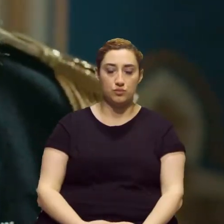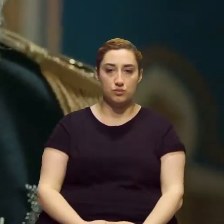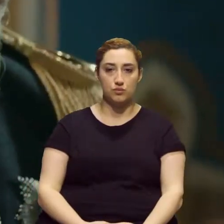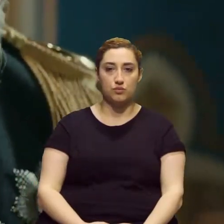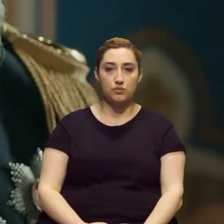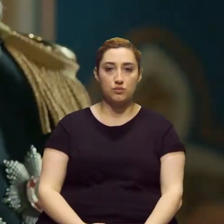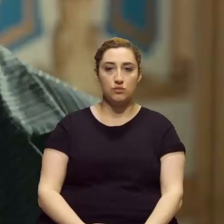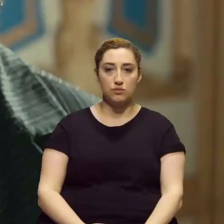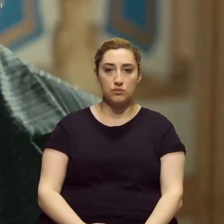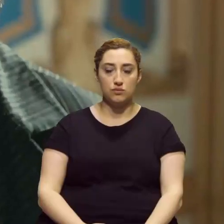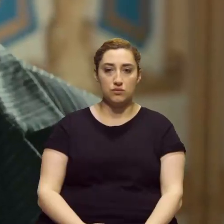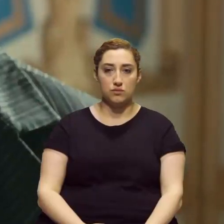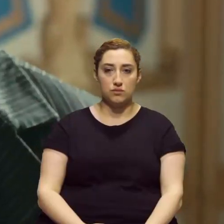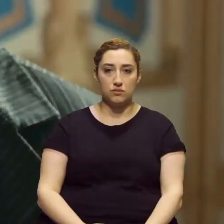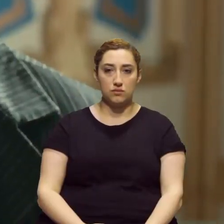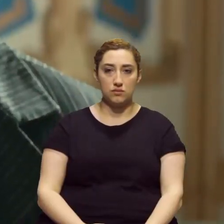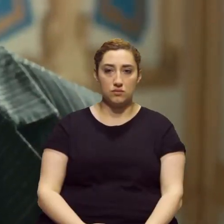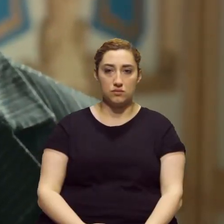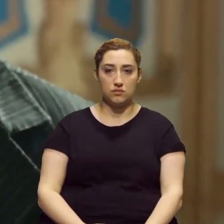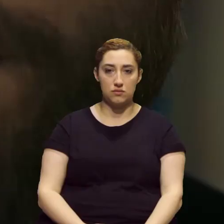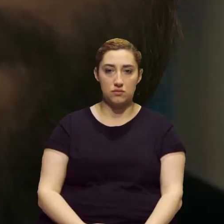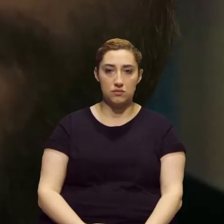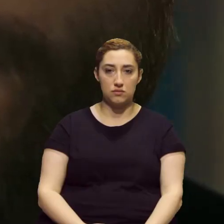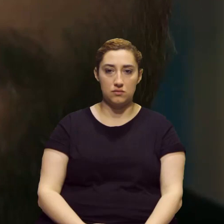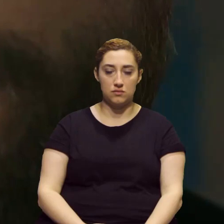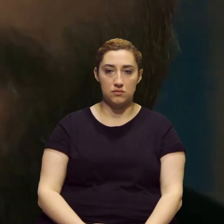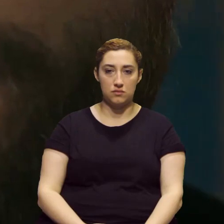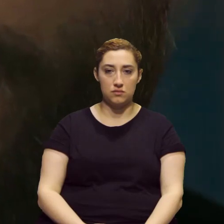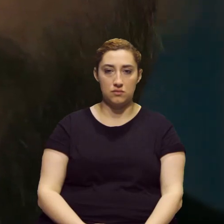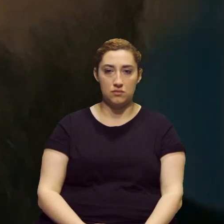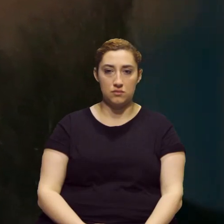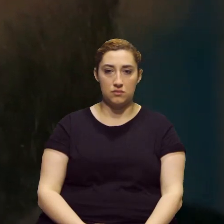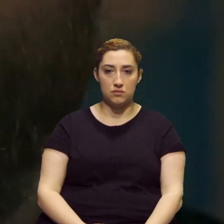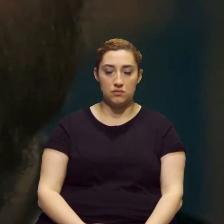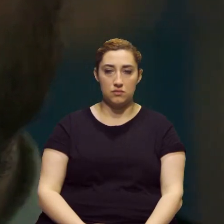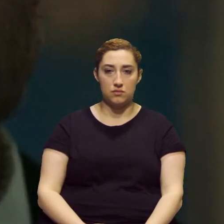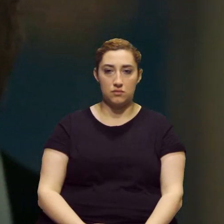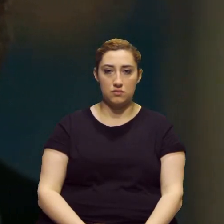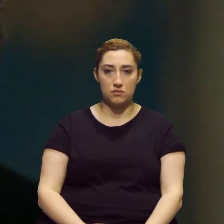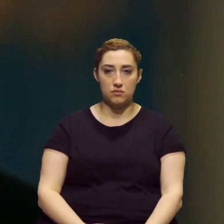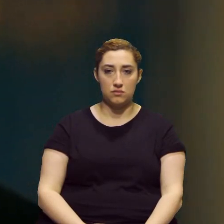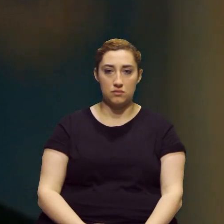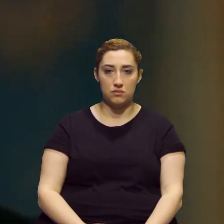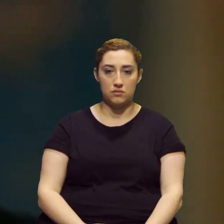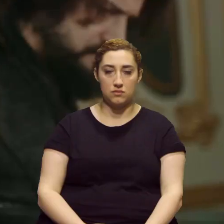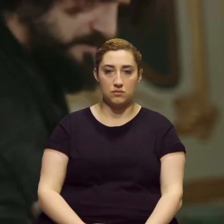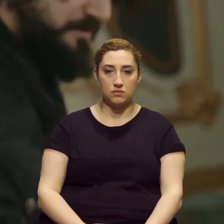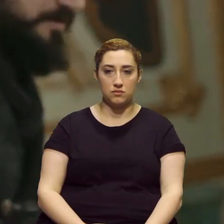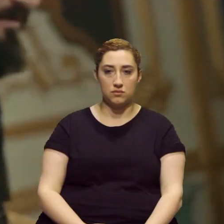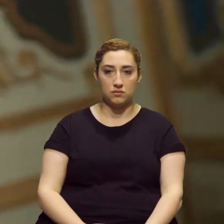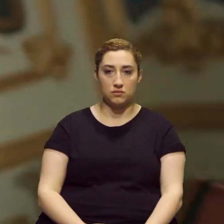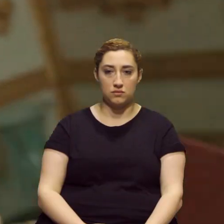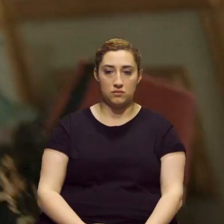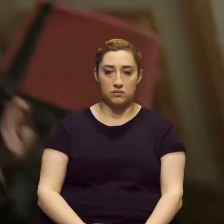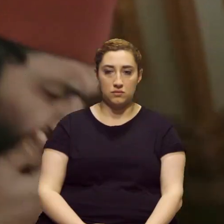şaşırıp kaldı. Mithat'ın tepkisine bakıyor. Mithat afallamış halde yaveri inceledi. Sultanın gergin bakışları yaverdi. Yaver yumruğu